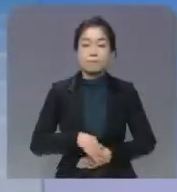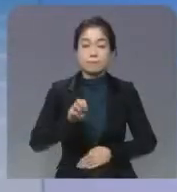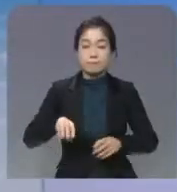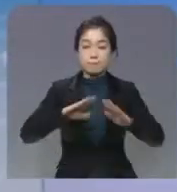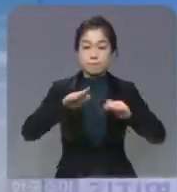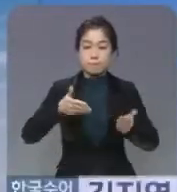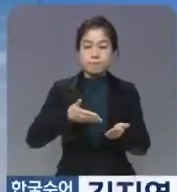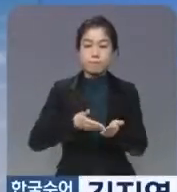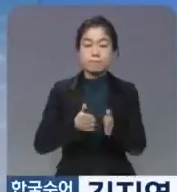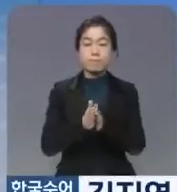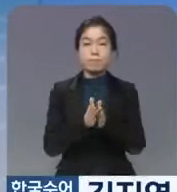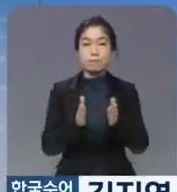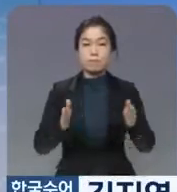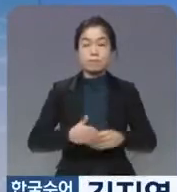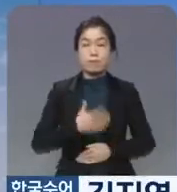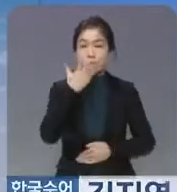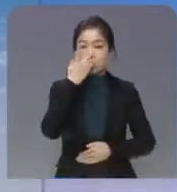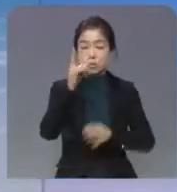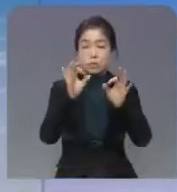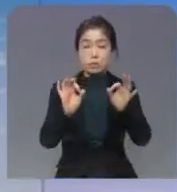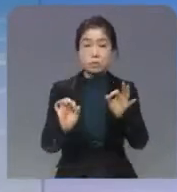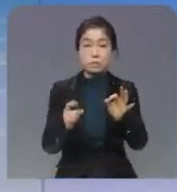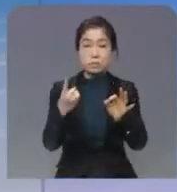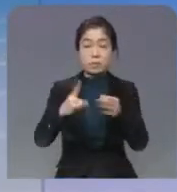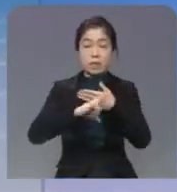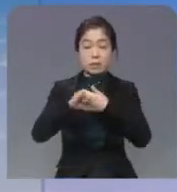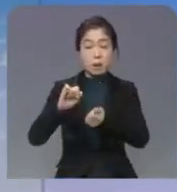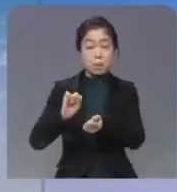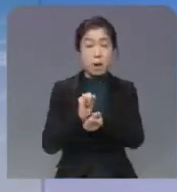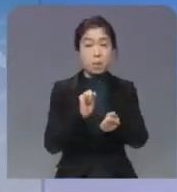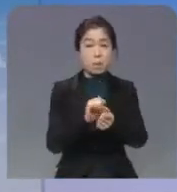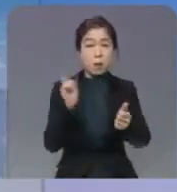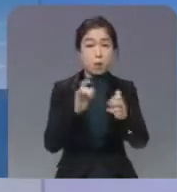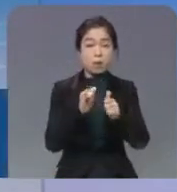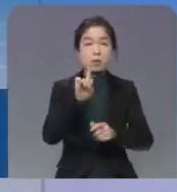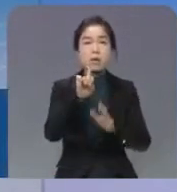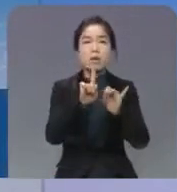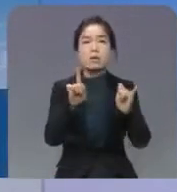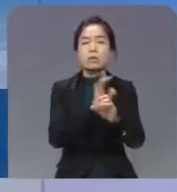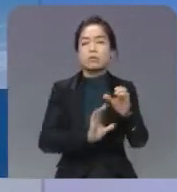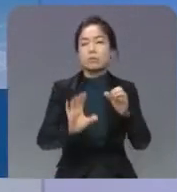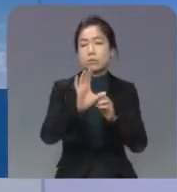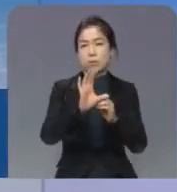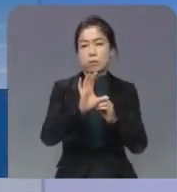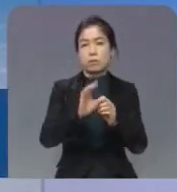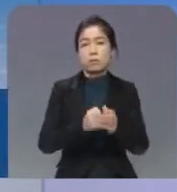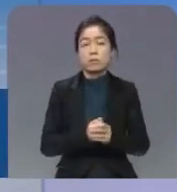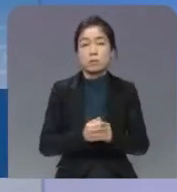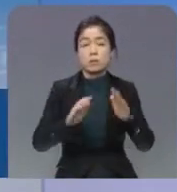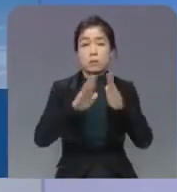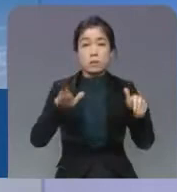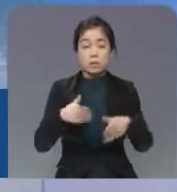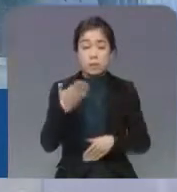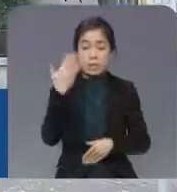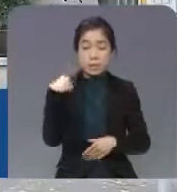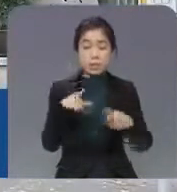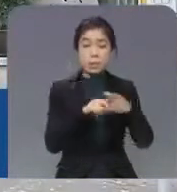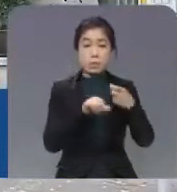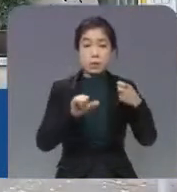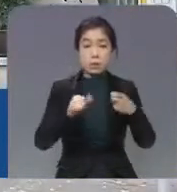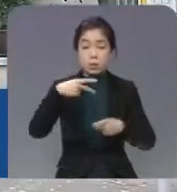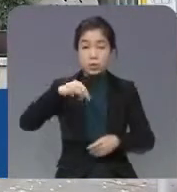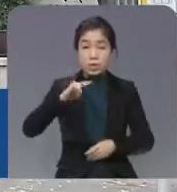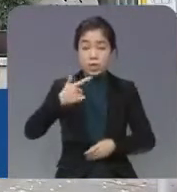계속해서 광주에서 전해드립니다. 순천 은행발 지역 감염 확진자 한 명이 추가됐습니다. 전라남도는 지난 5일